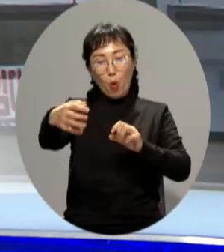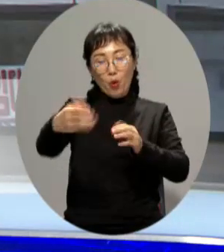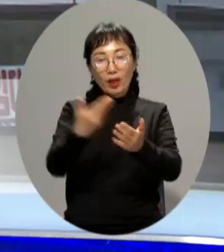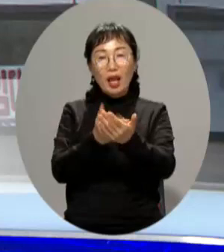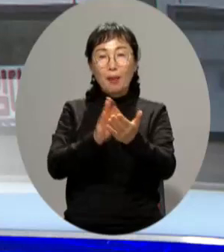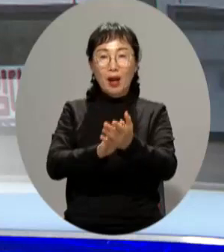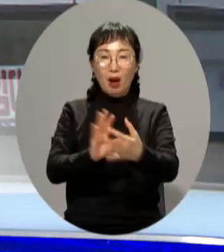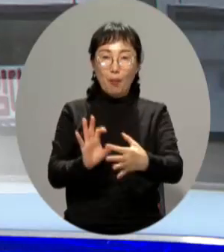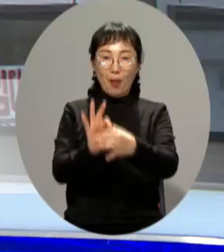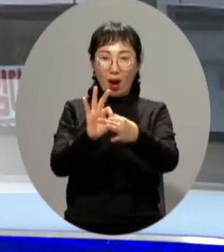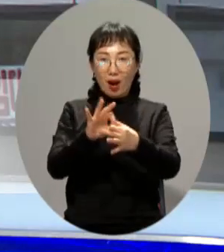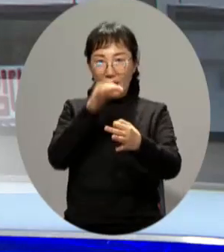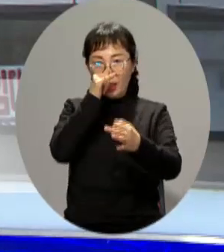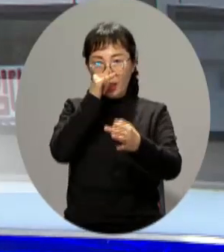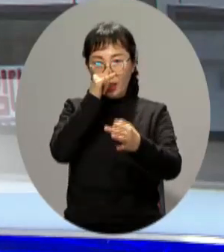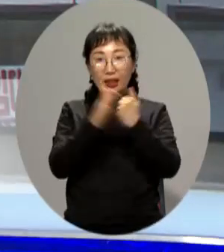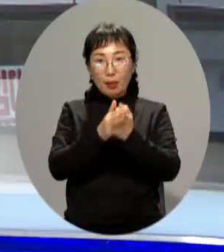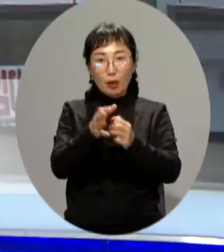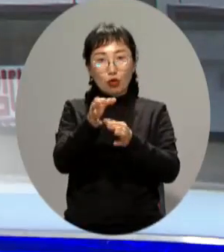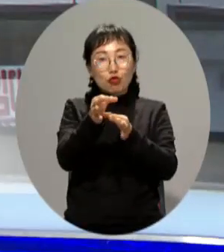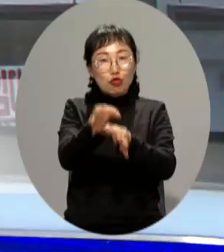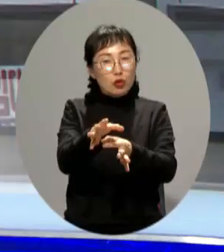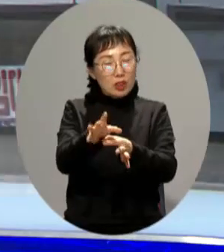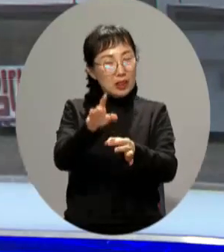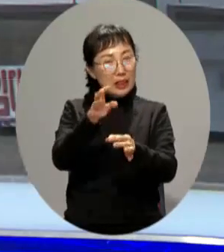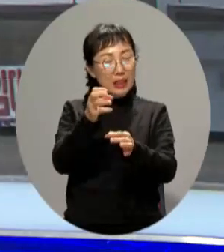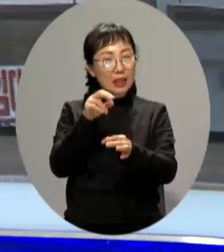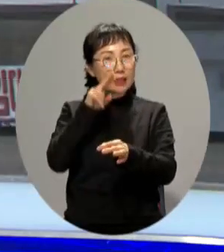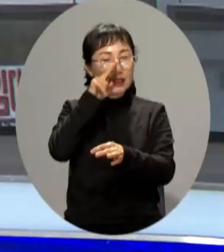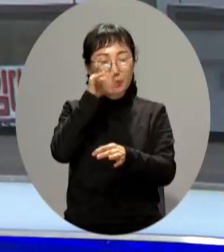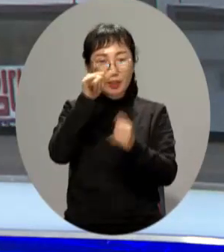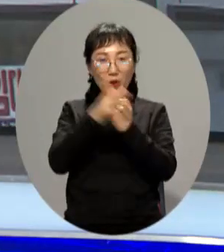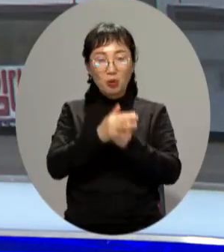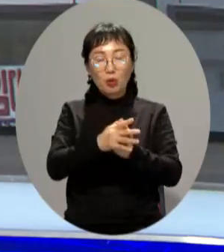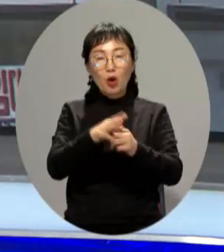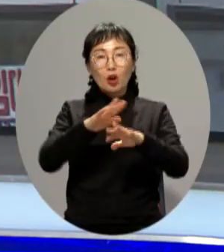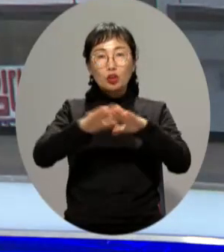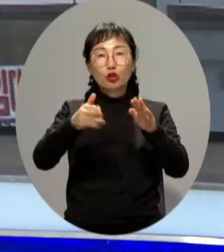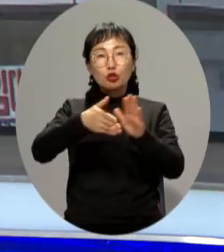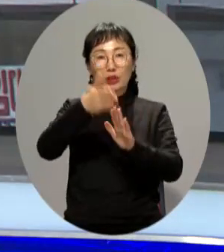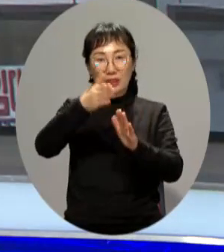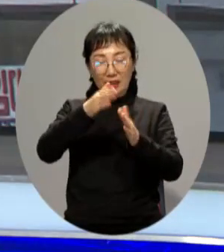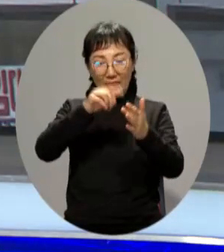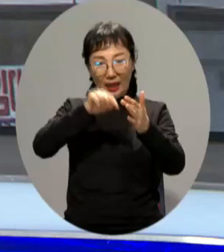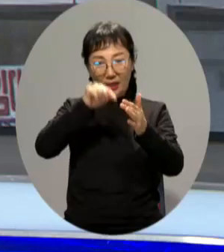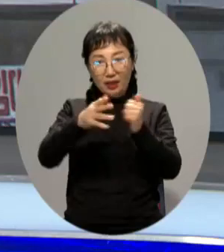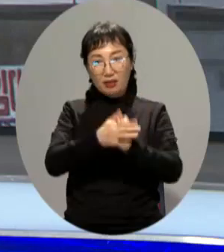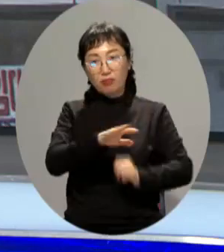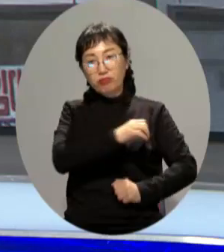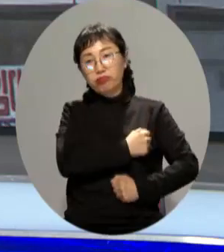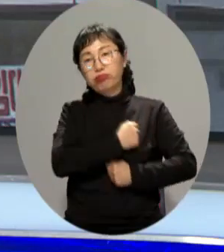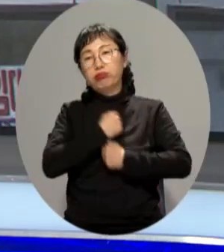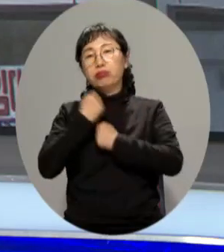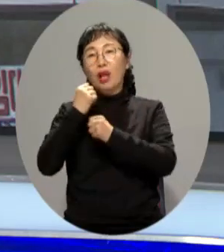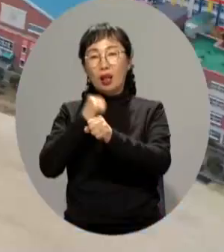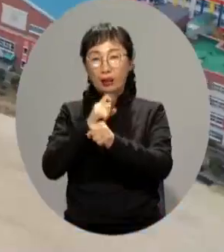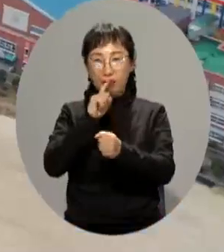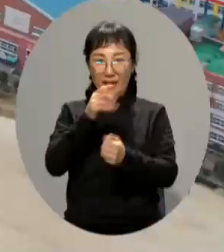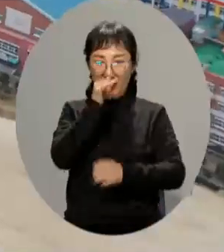곳인데도 전주시 대처는 안일했다는 지적이 나오고 있습니다. 보도에 강동엽 기자입니다.